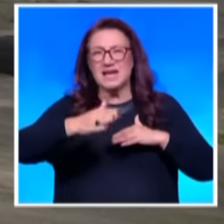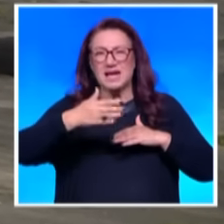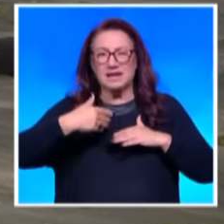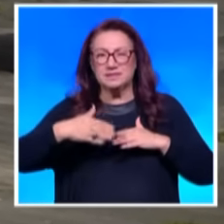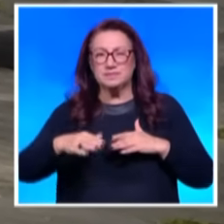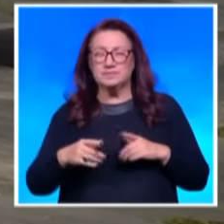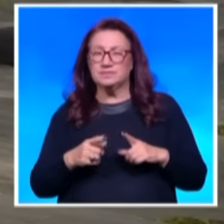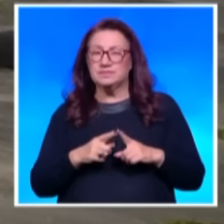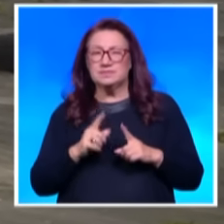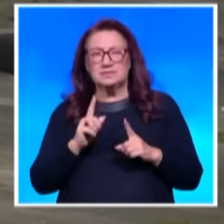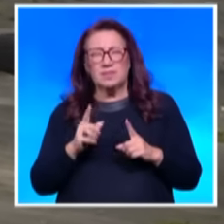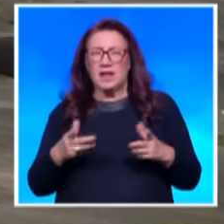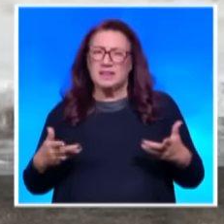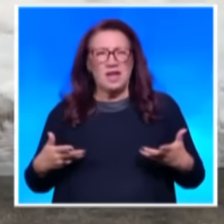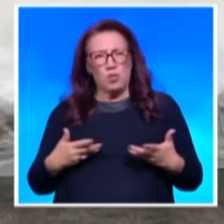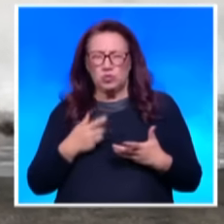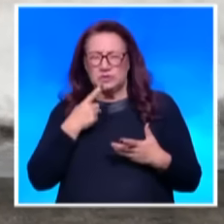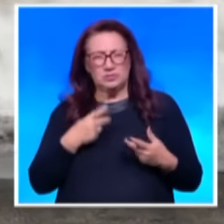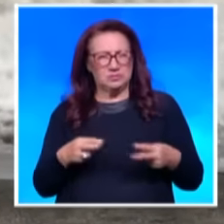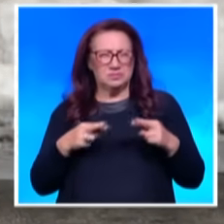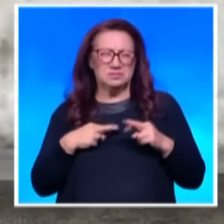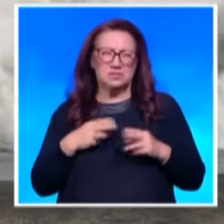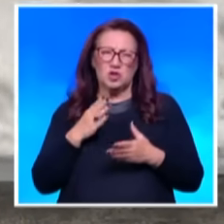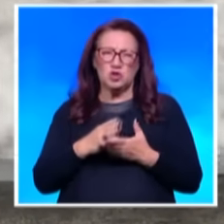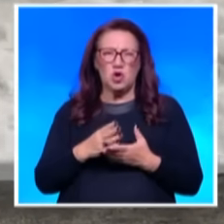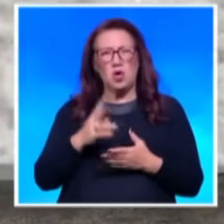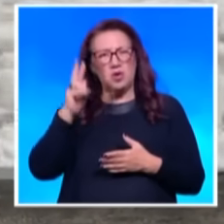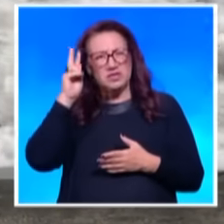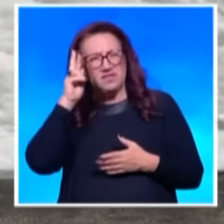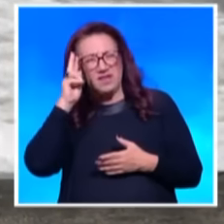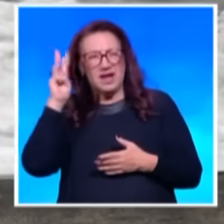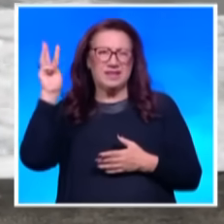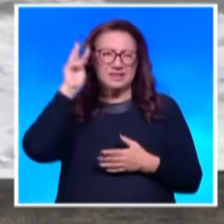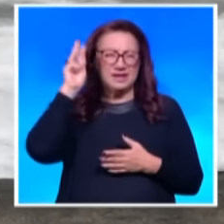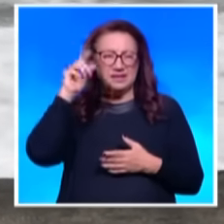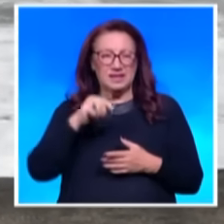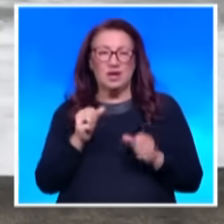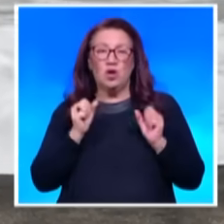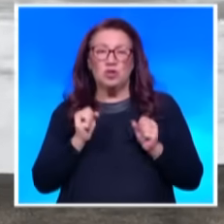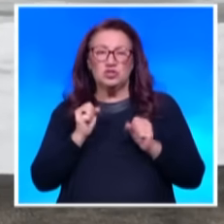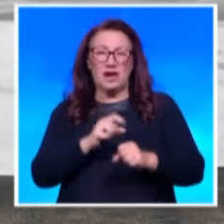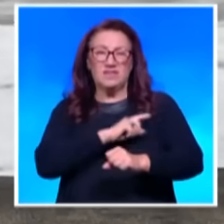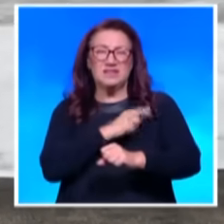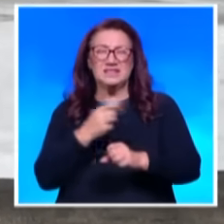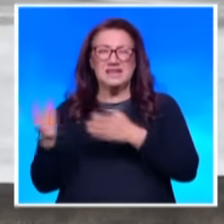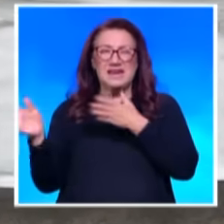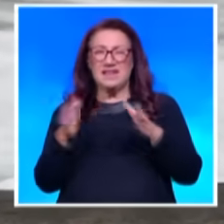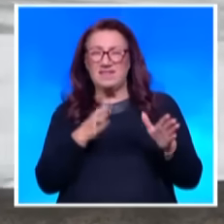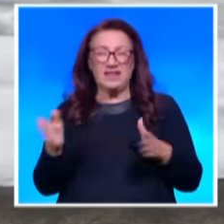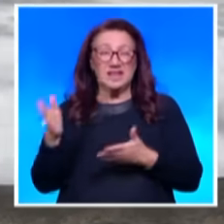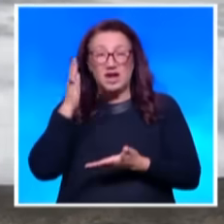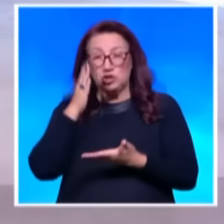необходими не повече от 2-3 дни, казват още от Института по океанология. Очаква се силният вятър да се задържи до края на